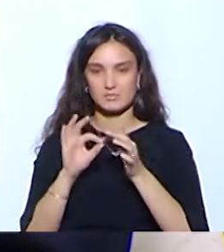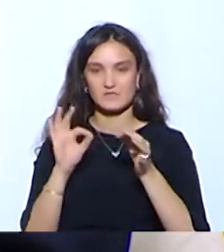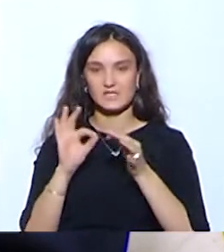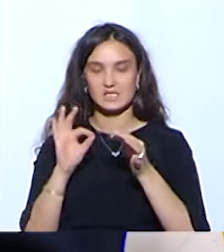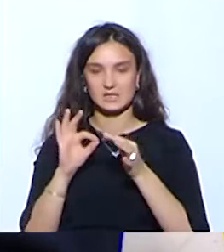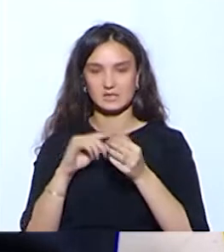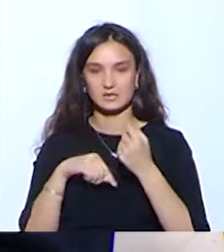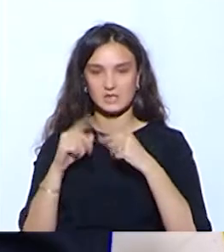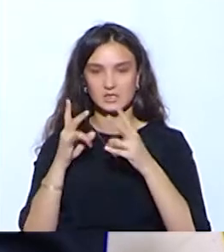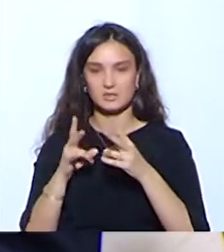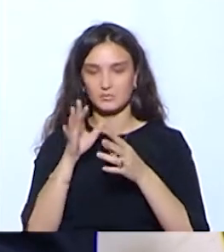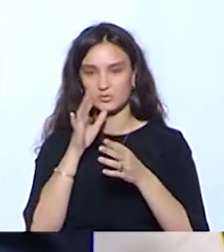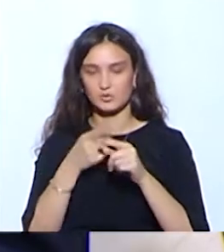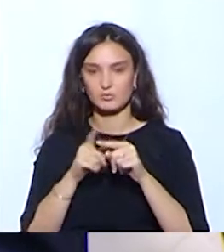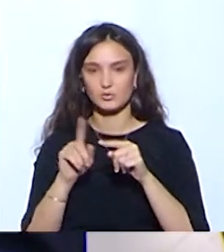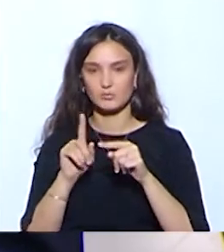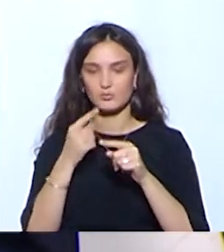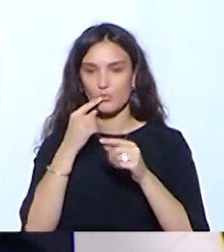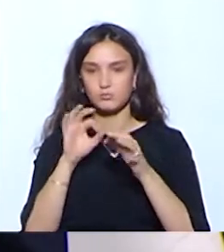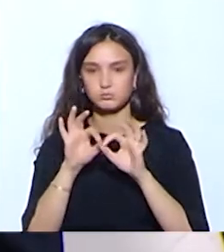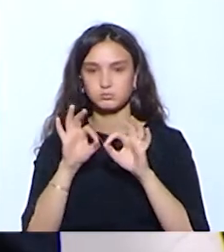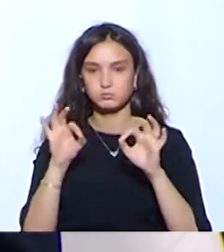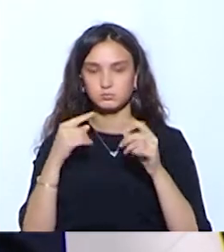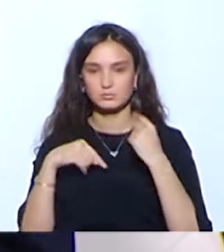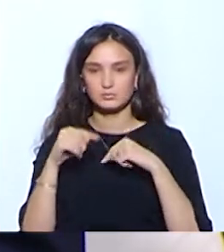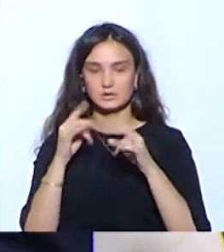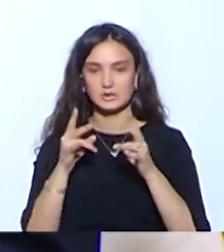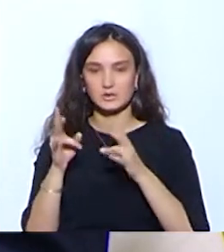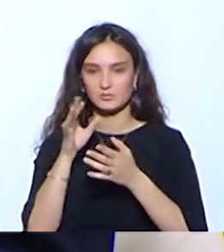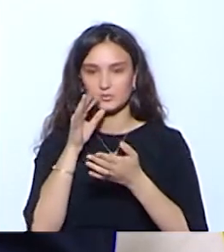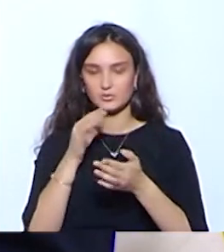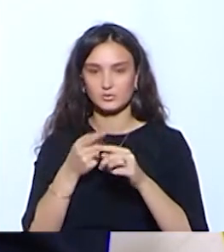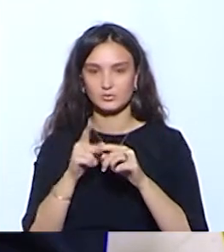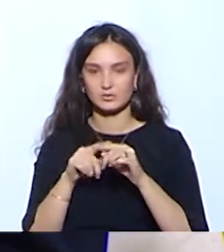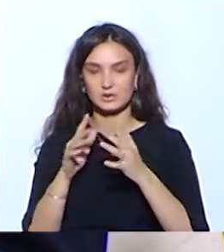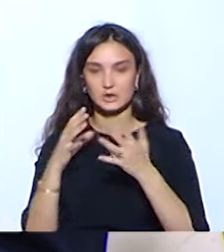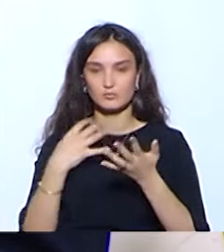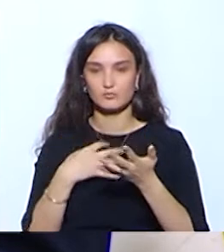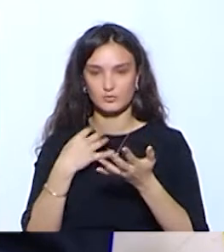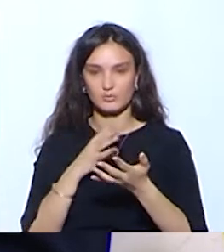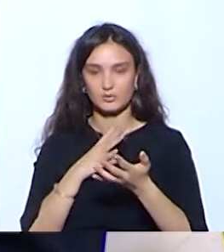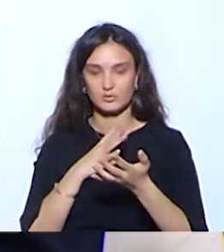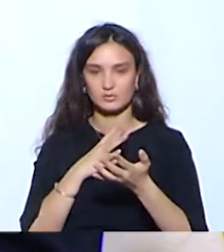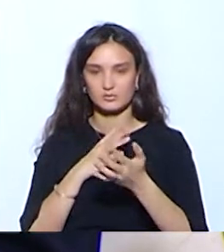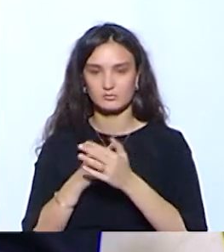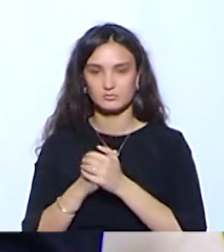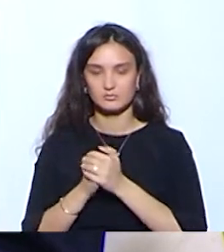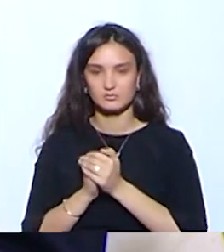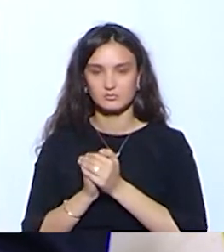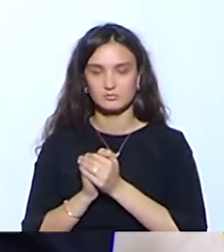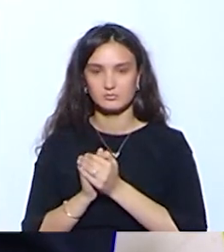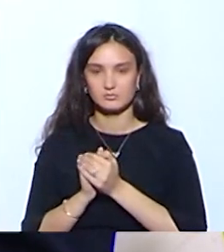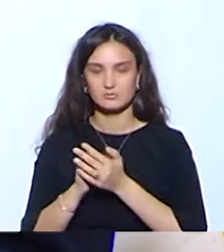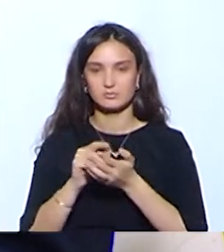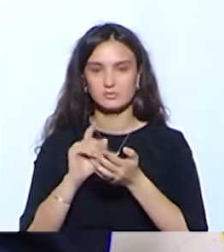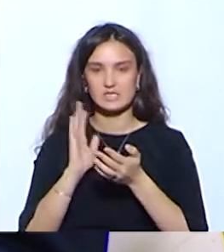დაზიანების მხრივ. რატომ? იმიტომ, რომ მსხვილი სიზარღვების დაზიანების დროს დიდი მნიშვნელობა ჰქონია არტერიული წნევის მომატებას და